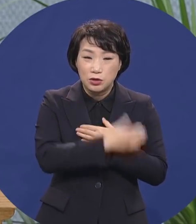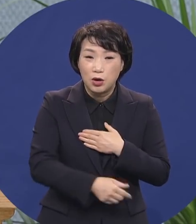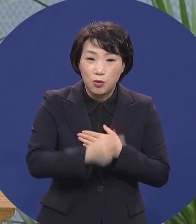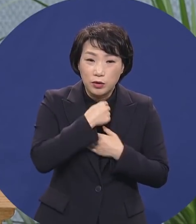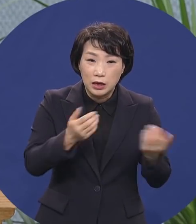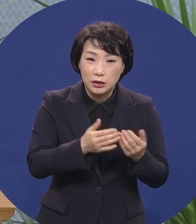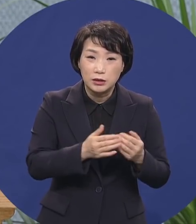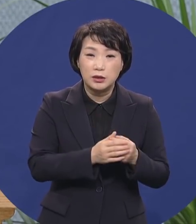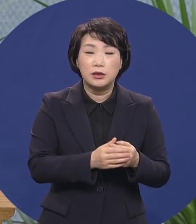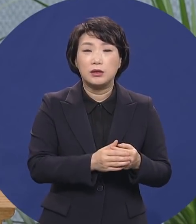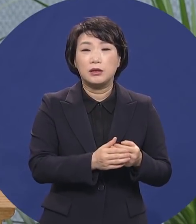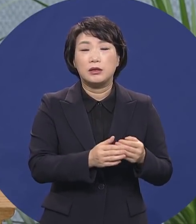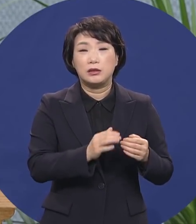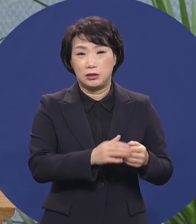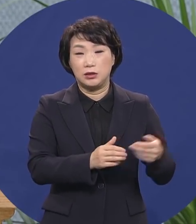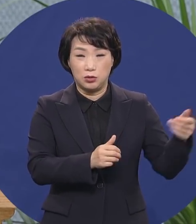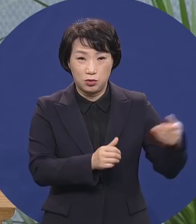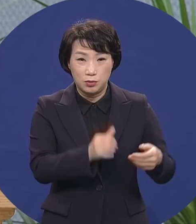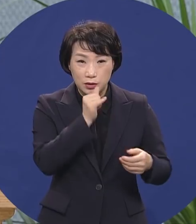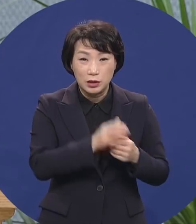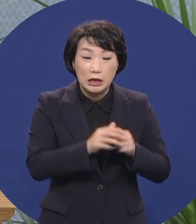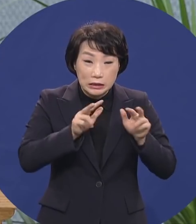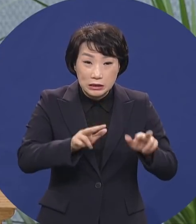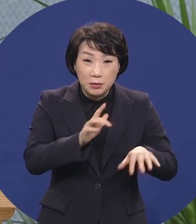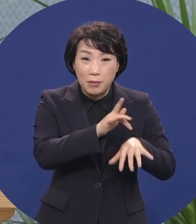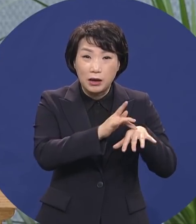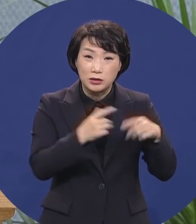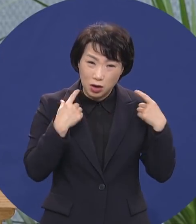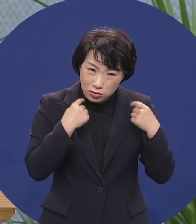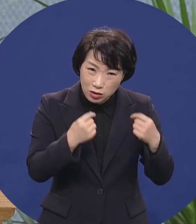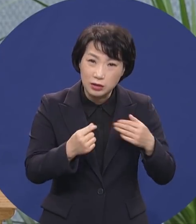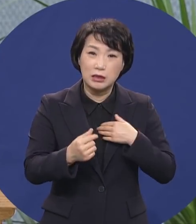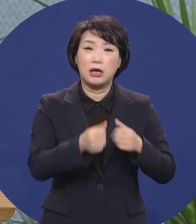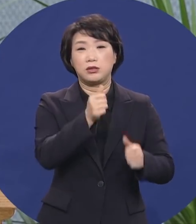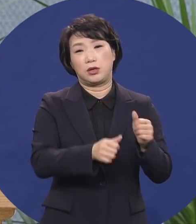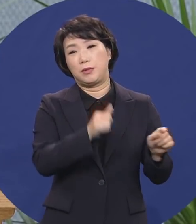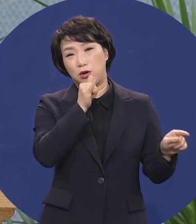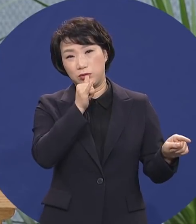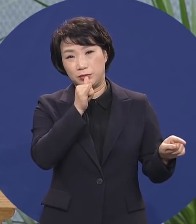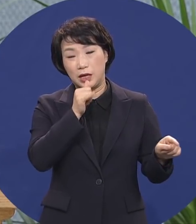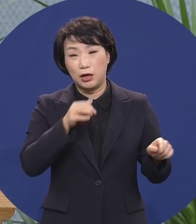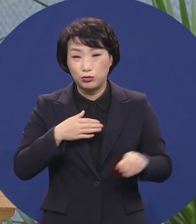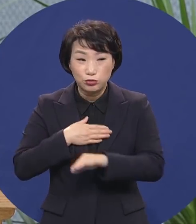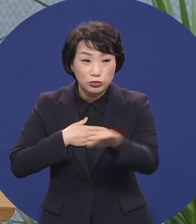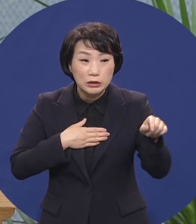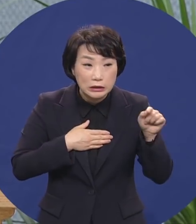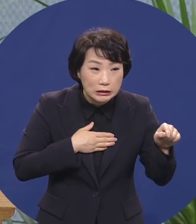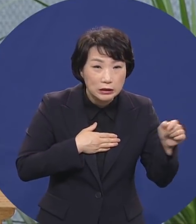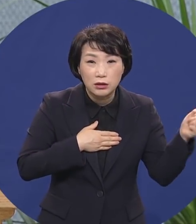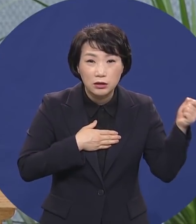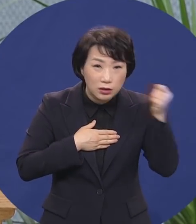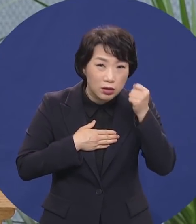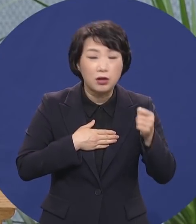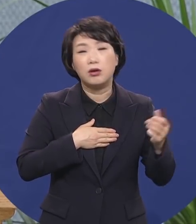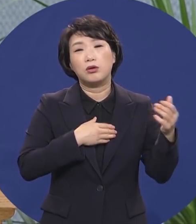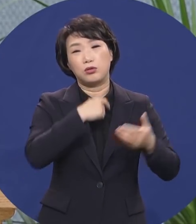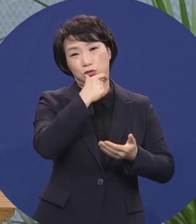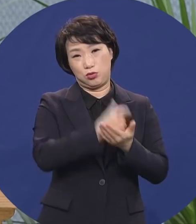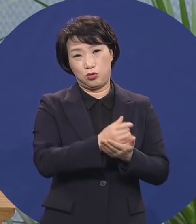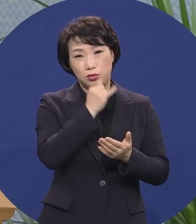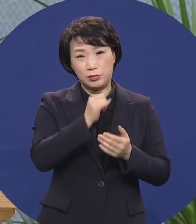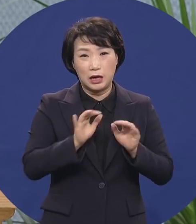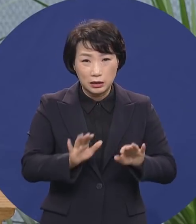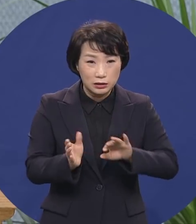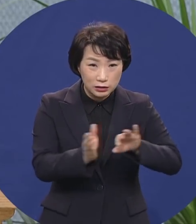요구를 내놓으면서 마귀는 지금도 여전히 시험합니다. 우린 여기에 다 넘어갑니다.